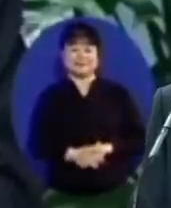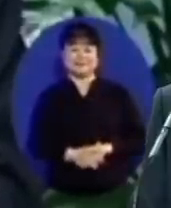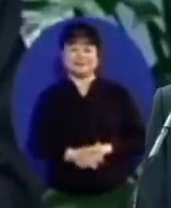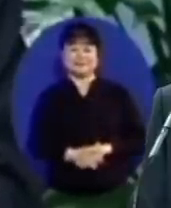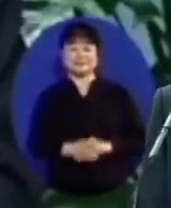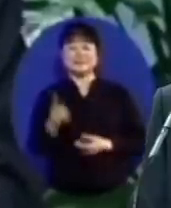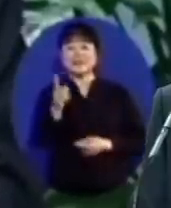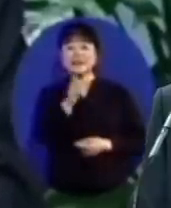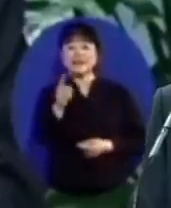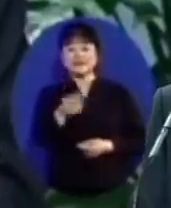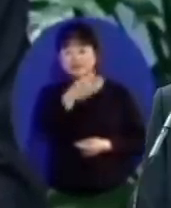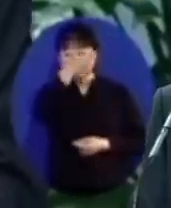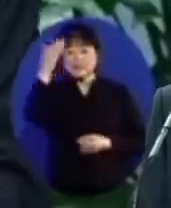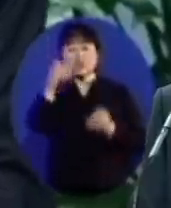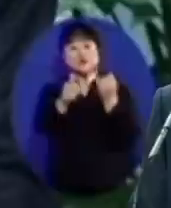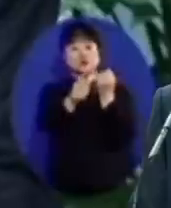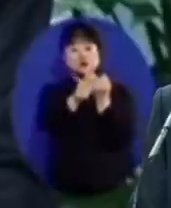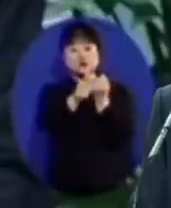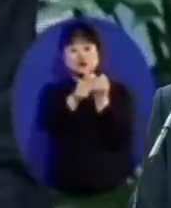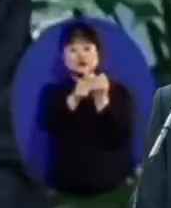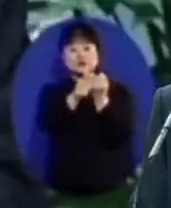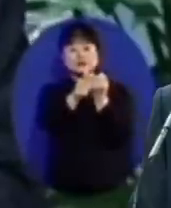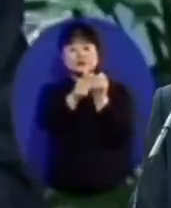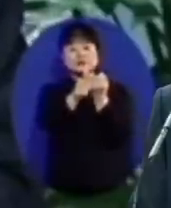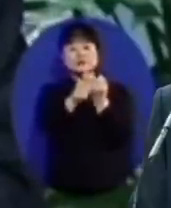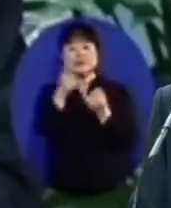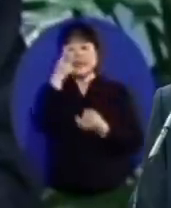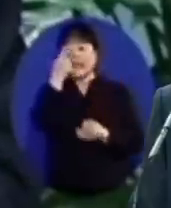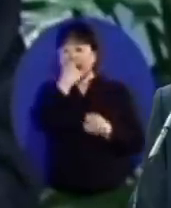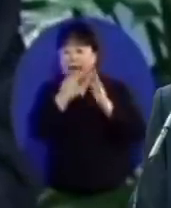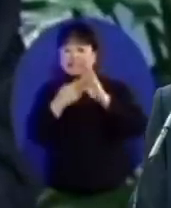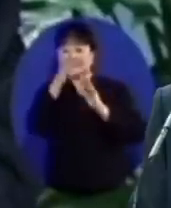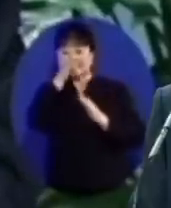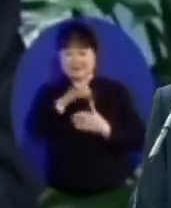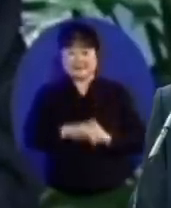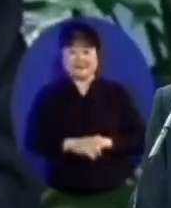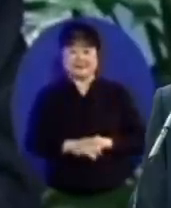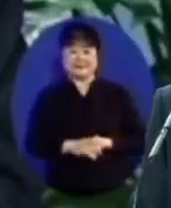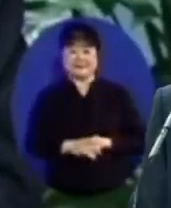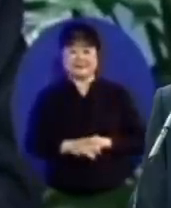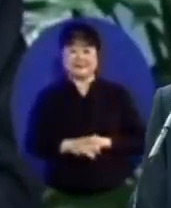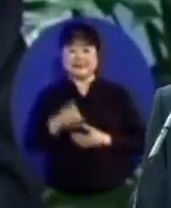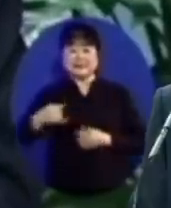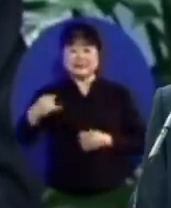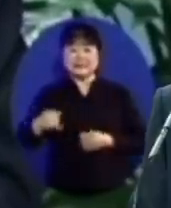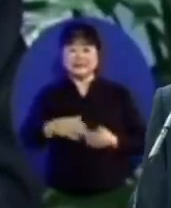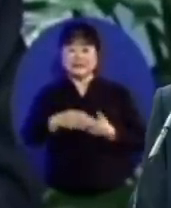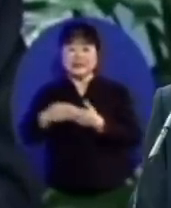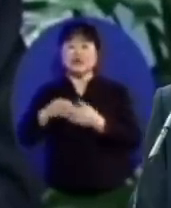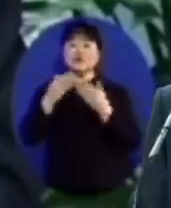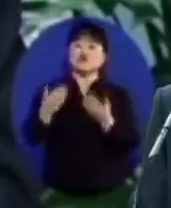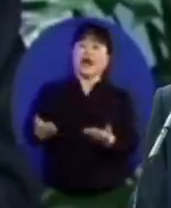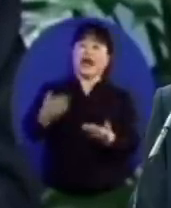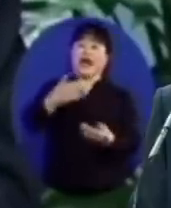나는 어떤 젊은 부부가 내가 간증을 합니다. 자식들을 데리고 휴가를